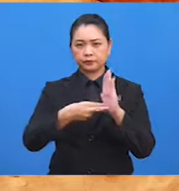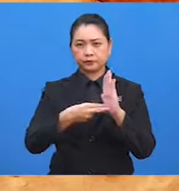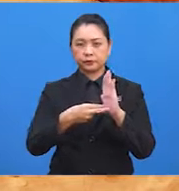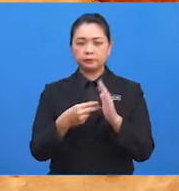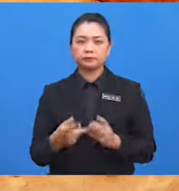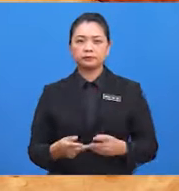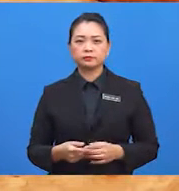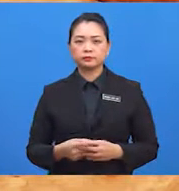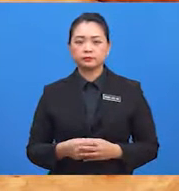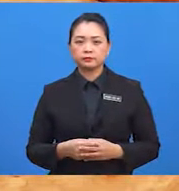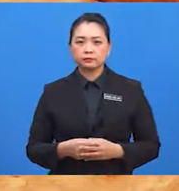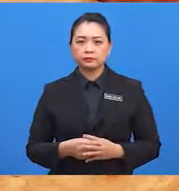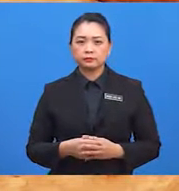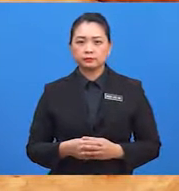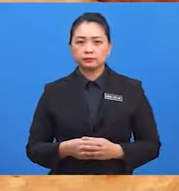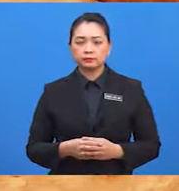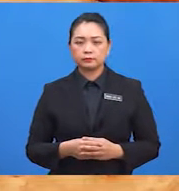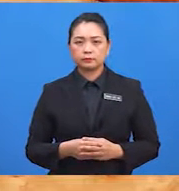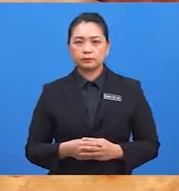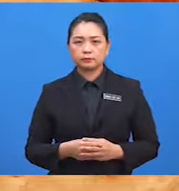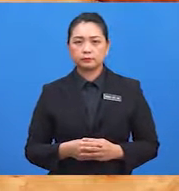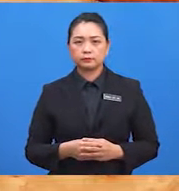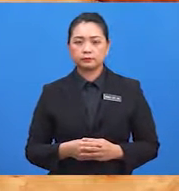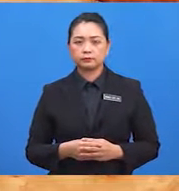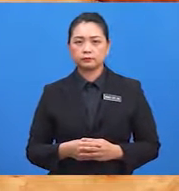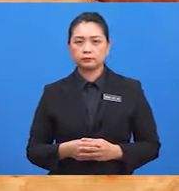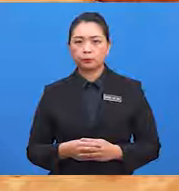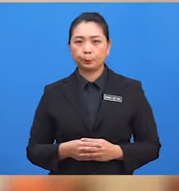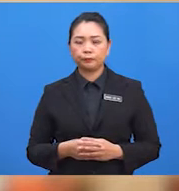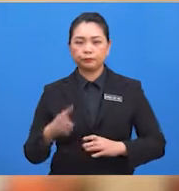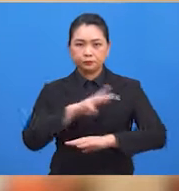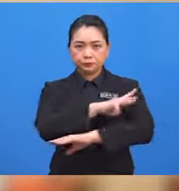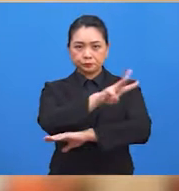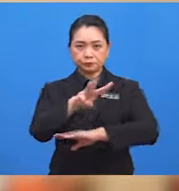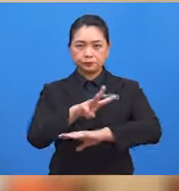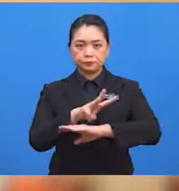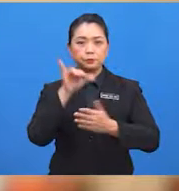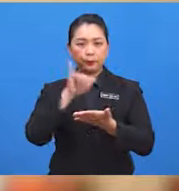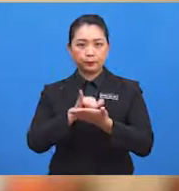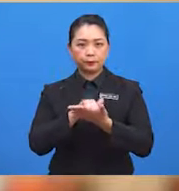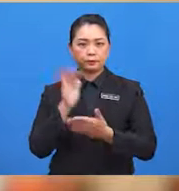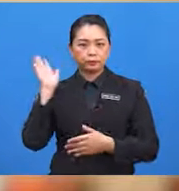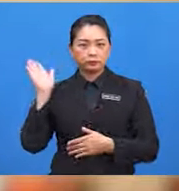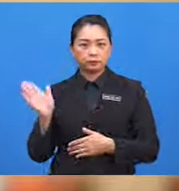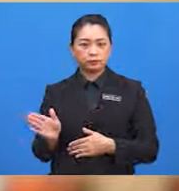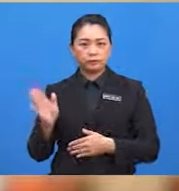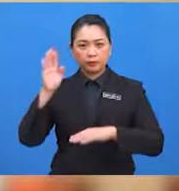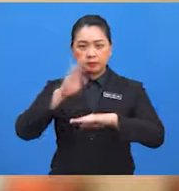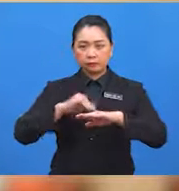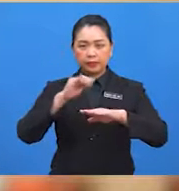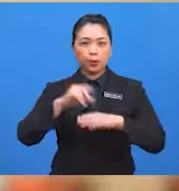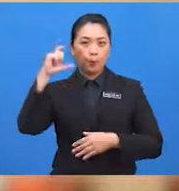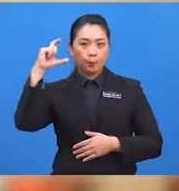Kembali kepada kawasan subur yang cikgu sebutkan sebentar tadi. Kawasan tersebut dipanggil Bulan Sabit